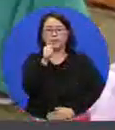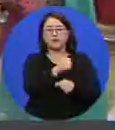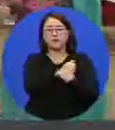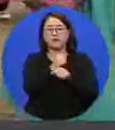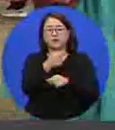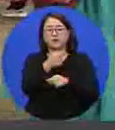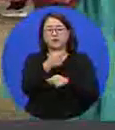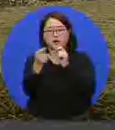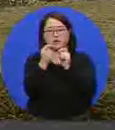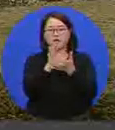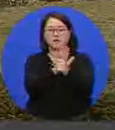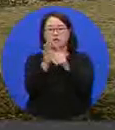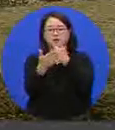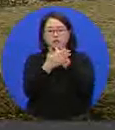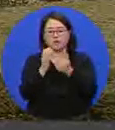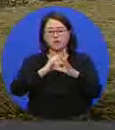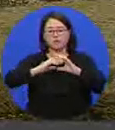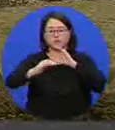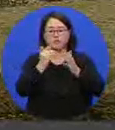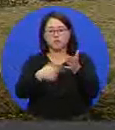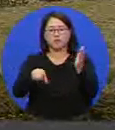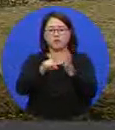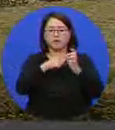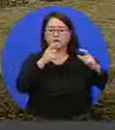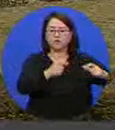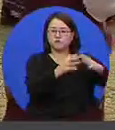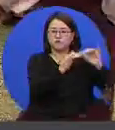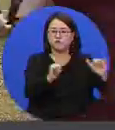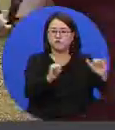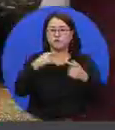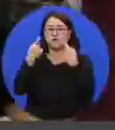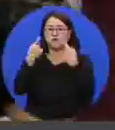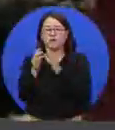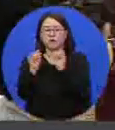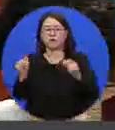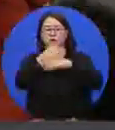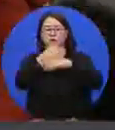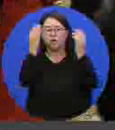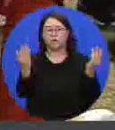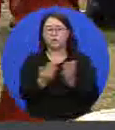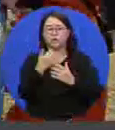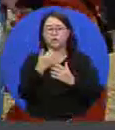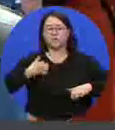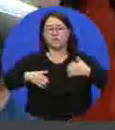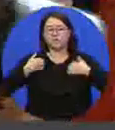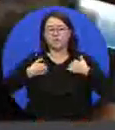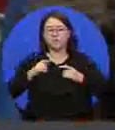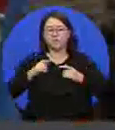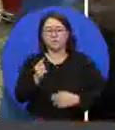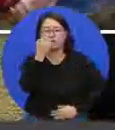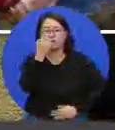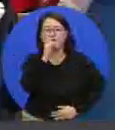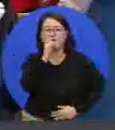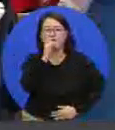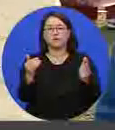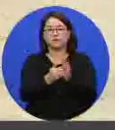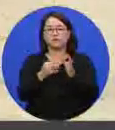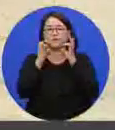협력과 소통을 위해 군민과 관광객 모두 만족도 높은 축제로 거듭날 수 있도록 노력해 나가겠다고 말했습니다.